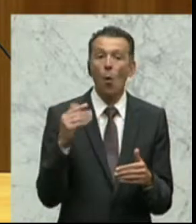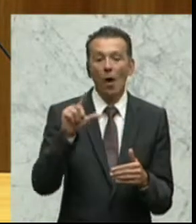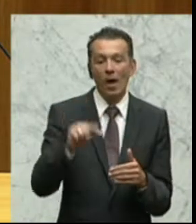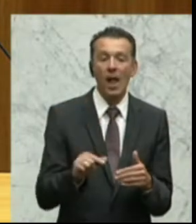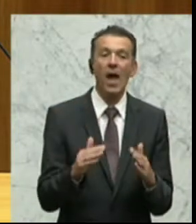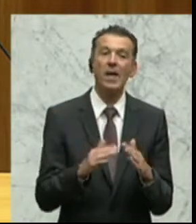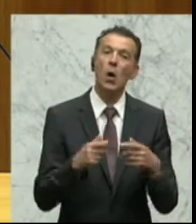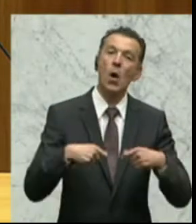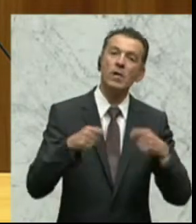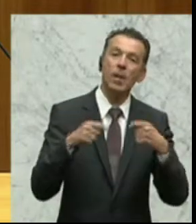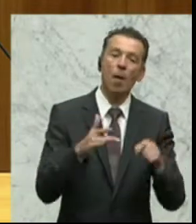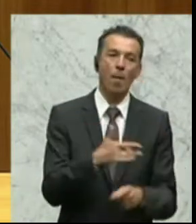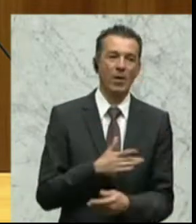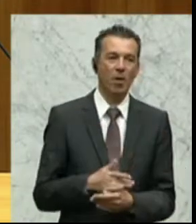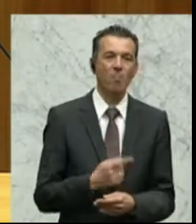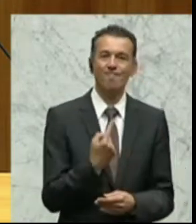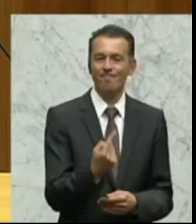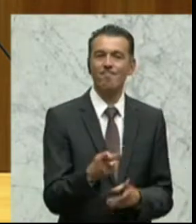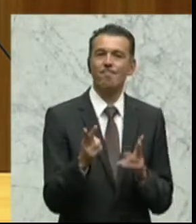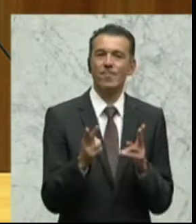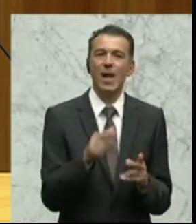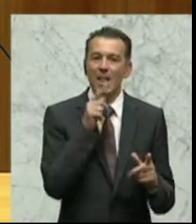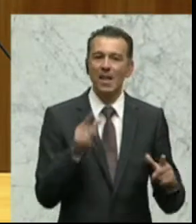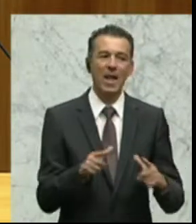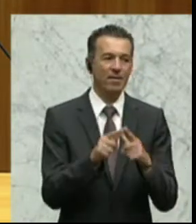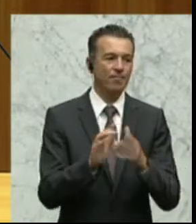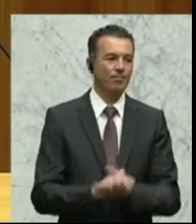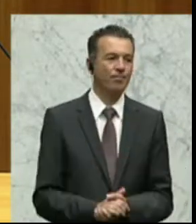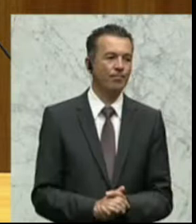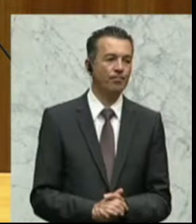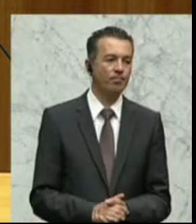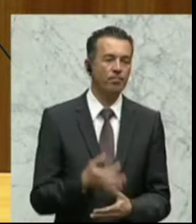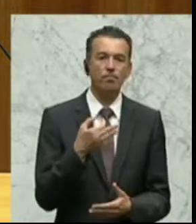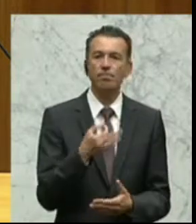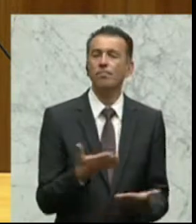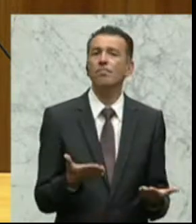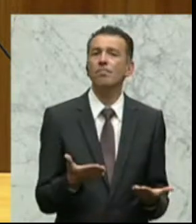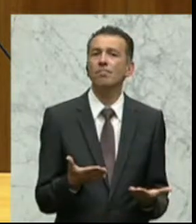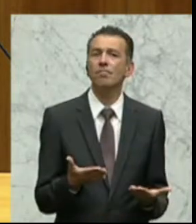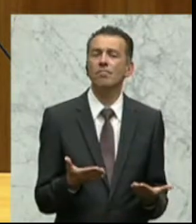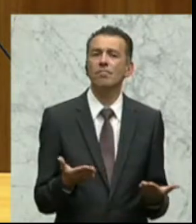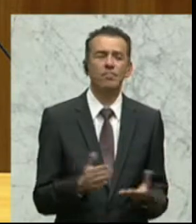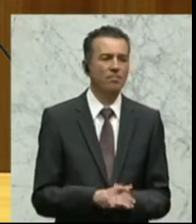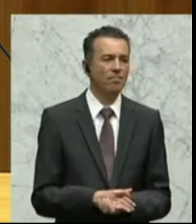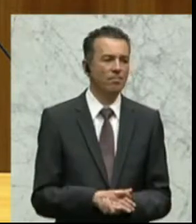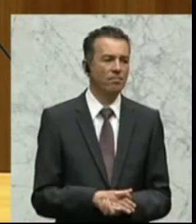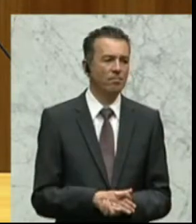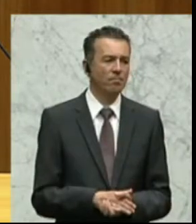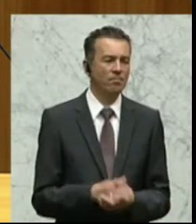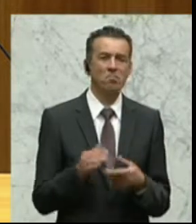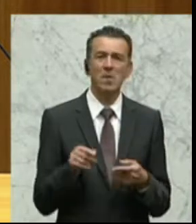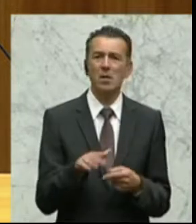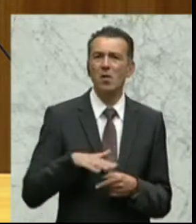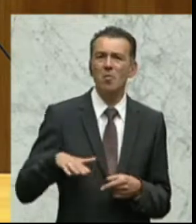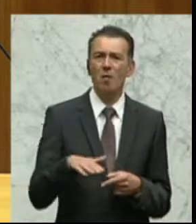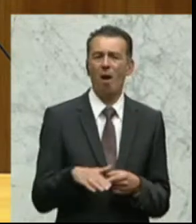kann sich, wie Sie richtig sagen, es nicht leisten. Fragt sich, wie gibt sich diese Front an Gegnern in diesem Bereich? Und